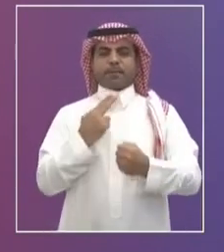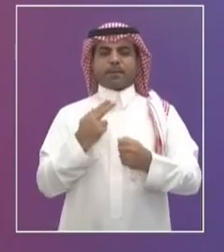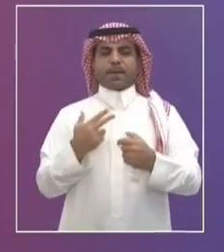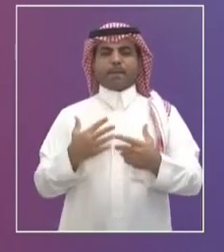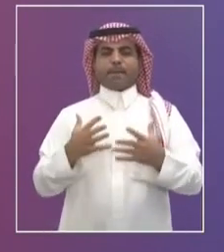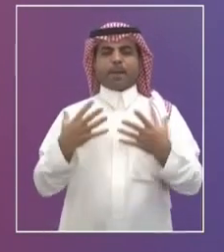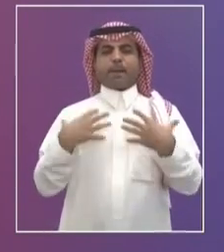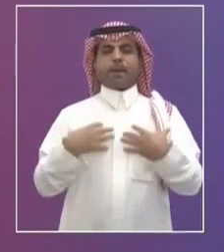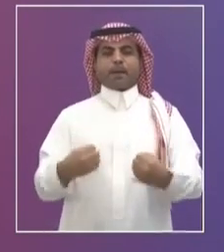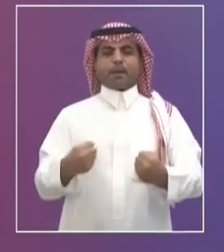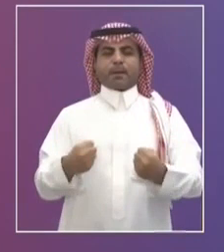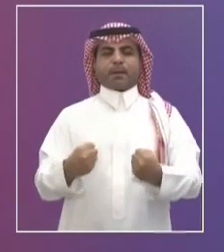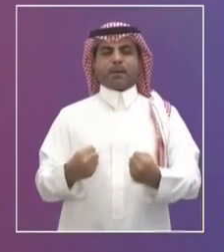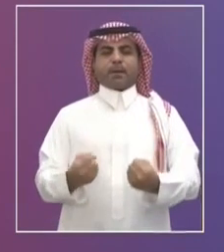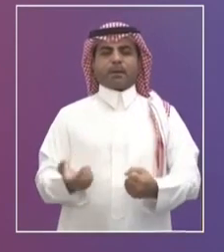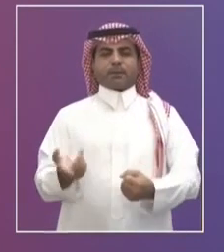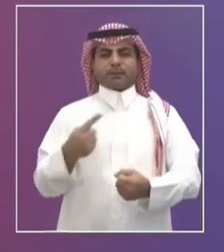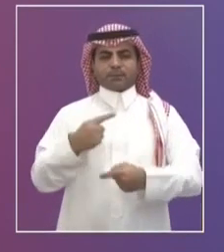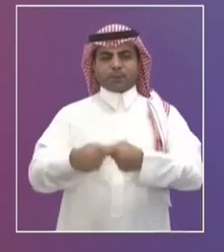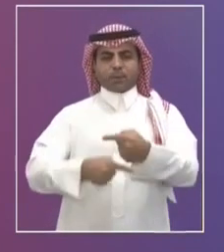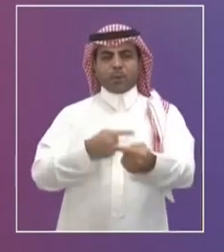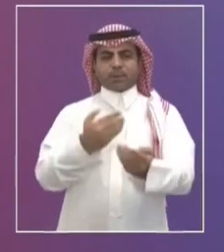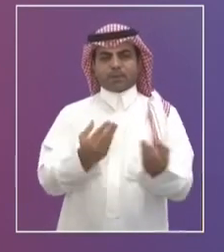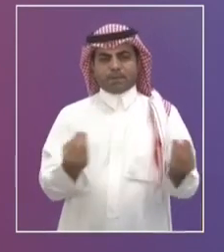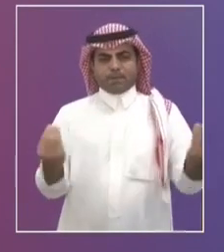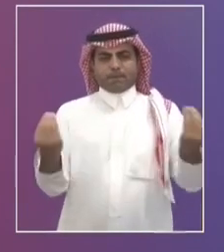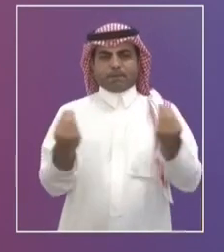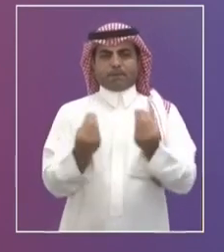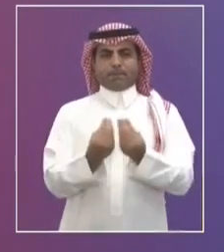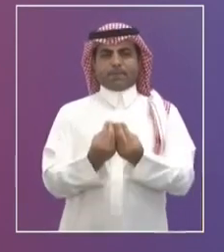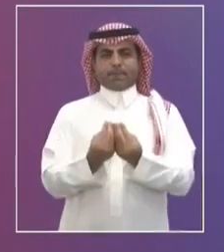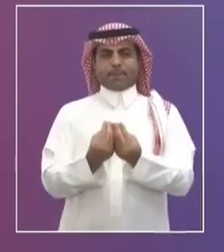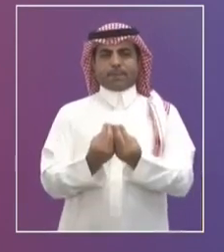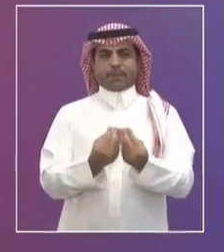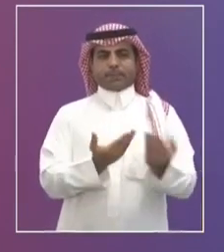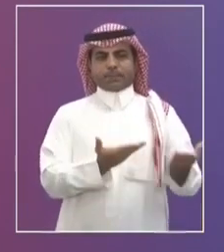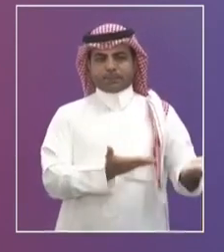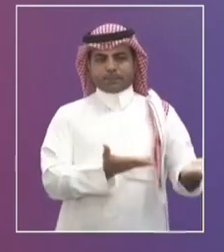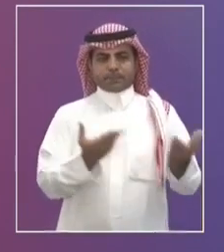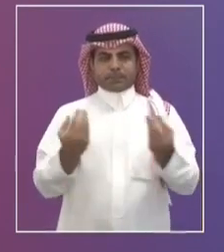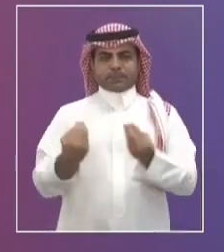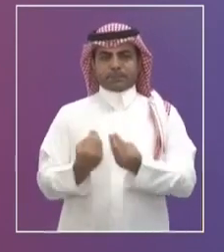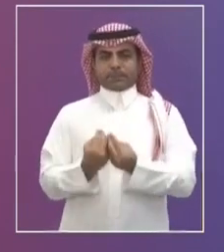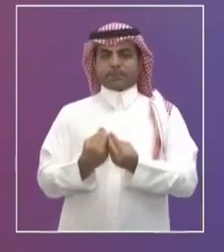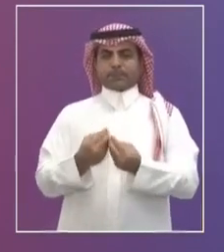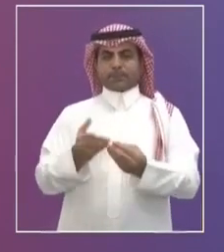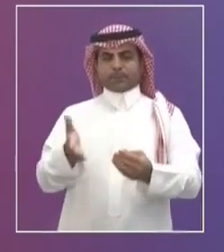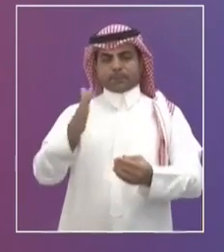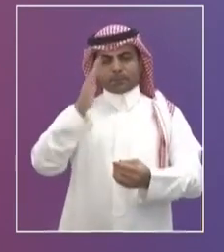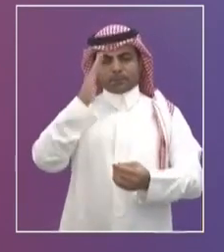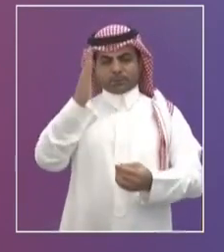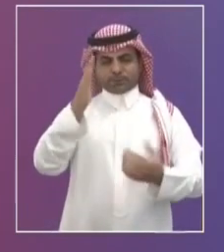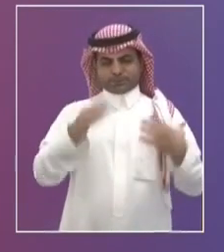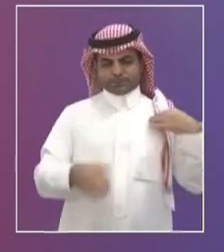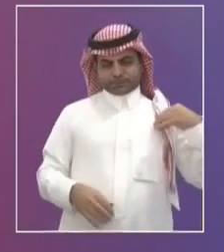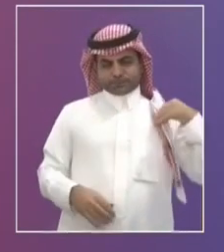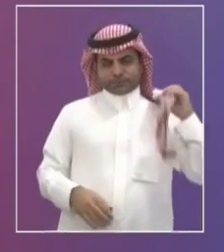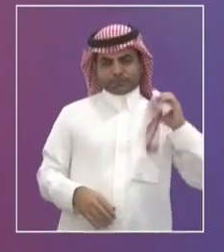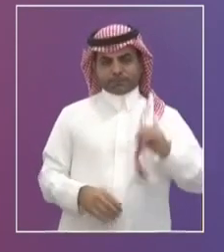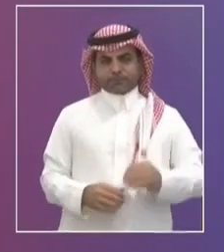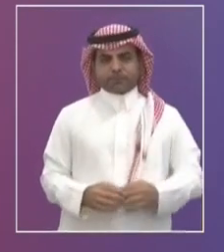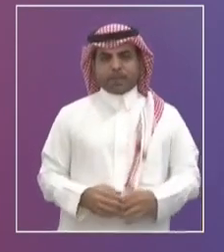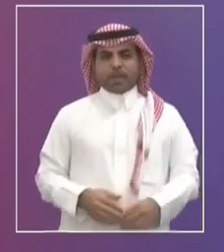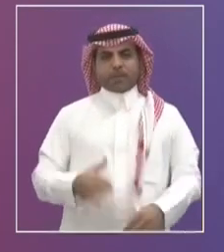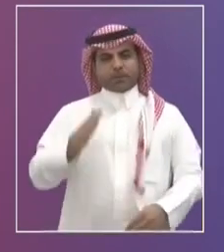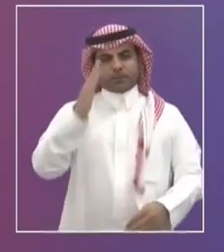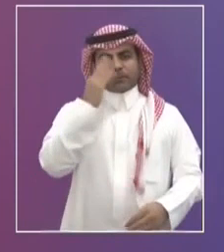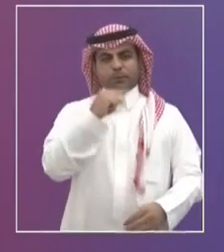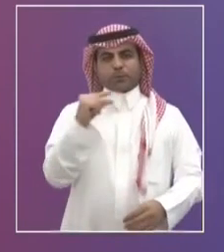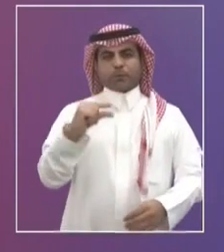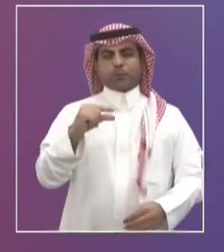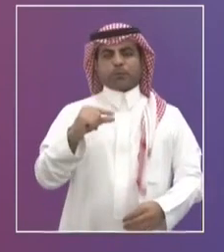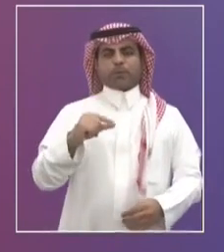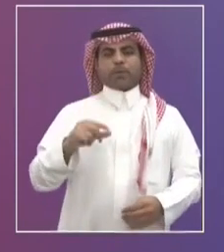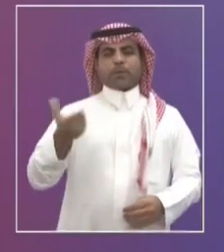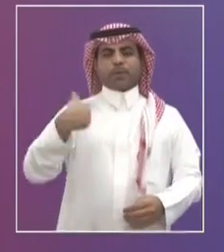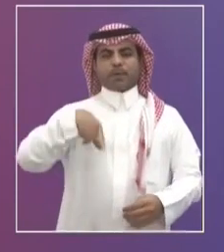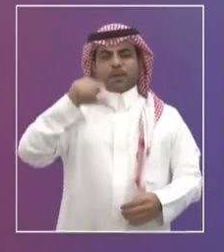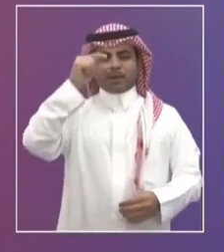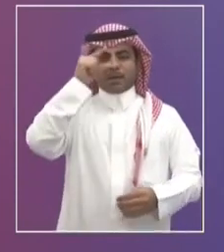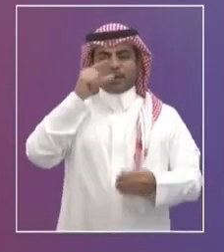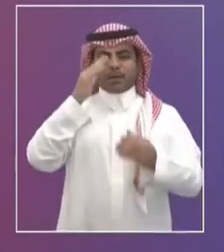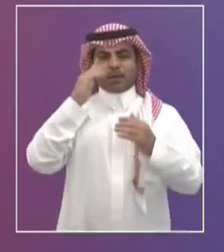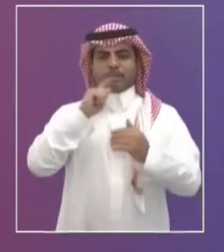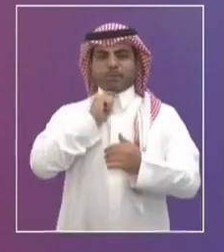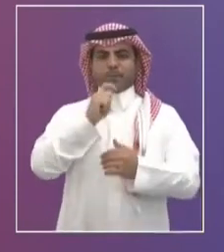والعافية، ونواصل معكم ما تبقى من المؤتمر، وشكرا جزيلا، نلتقيكم على خير. شكرا لكم دكتور محمد العبد